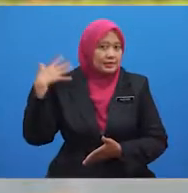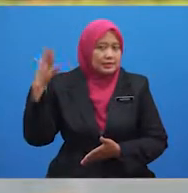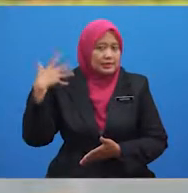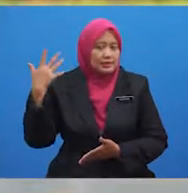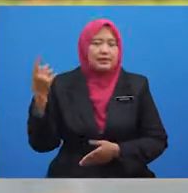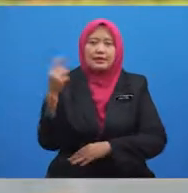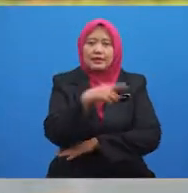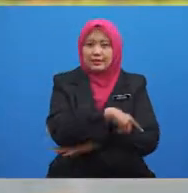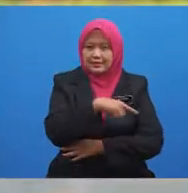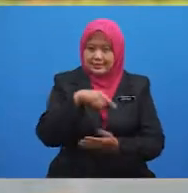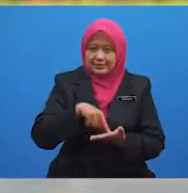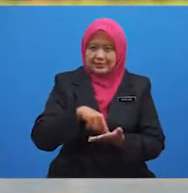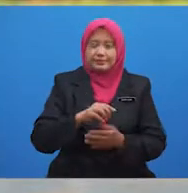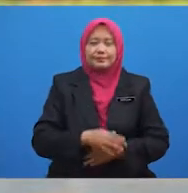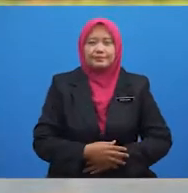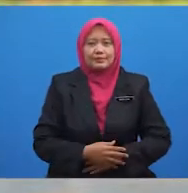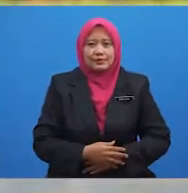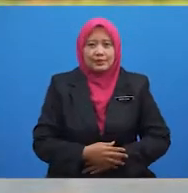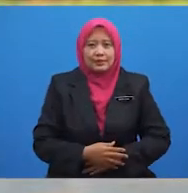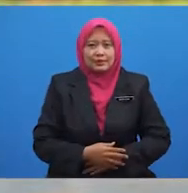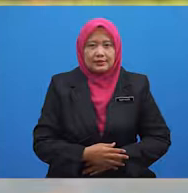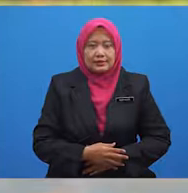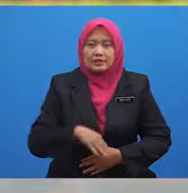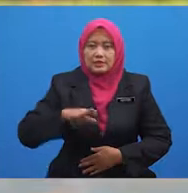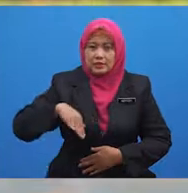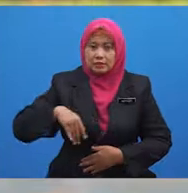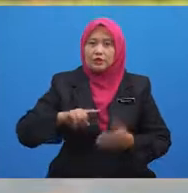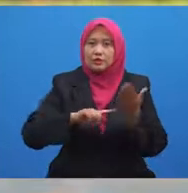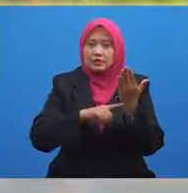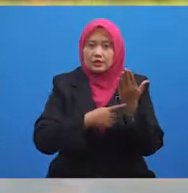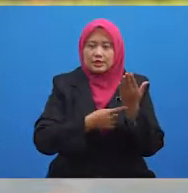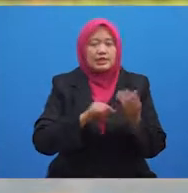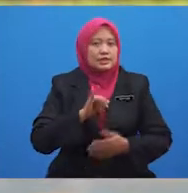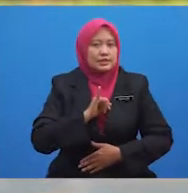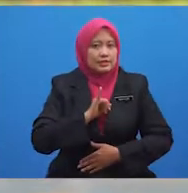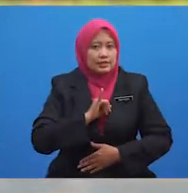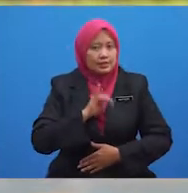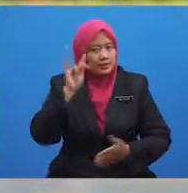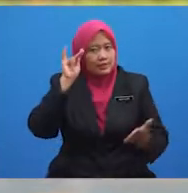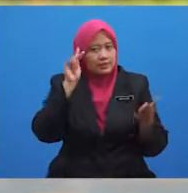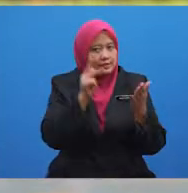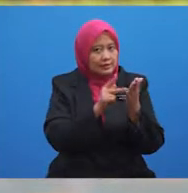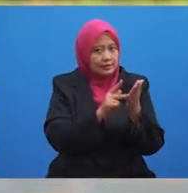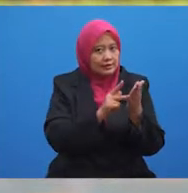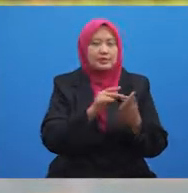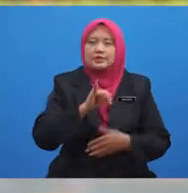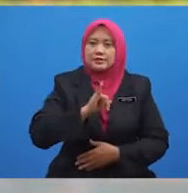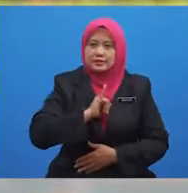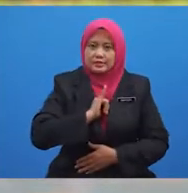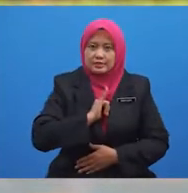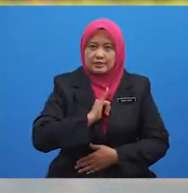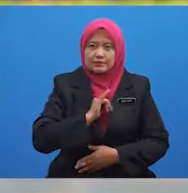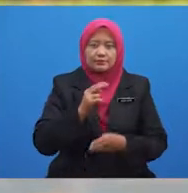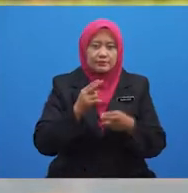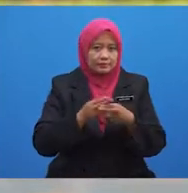Baiklah, sebelum kita memulakan pembelajaran kita hari ini, suka untuk cikgu memperkenalkan diri cikgu dahulu. Nama